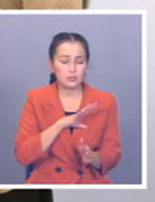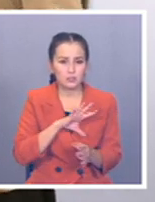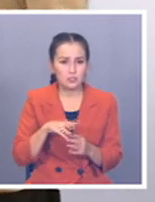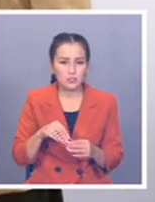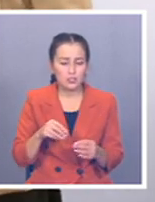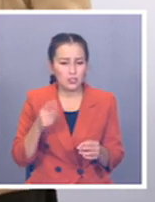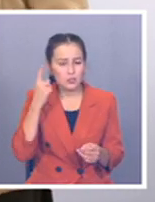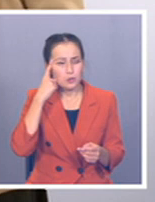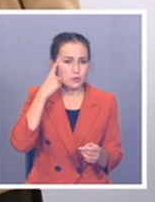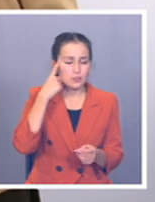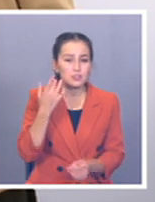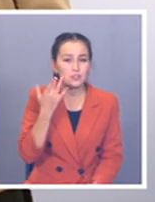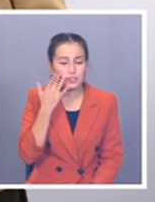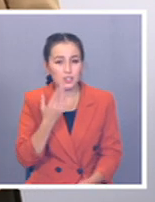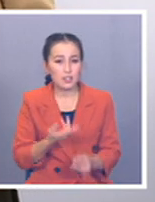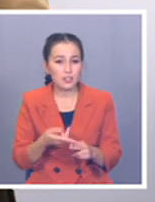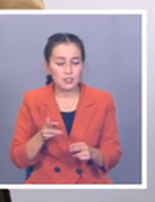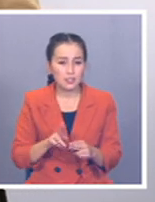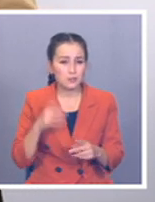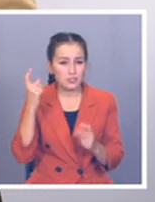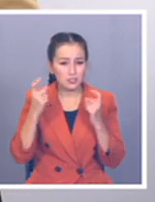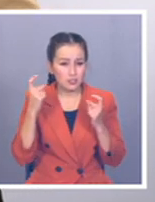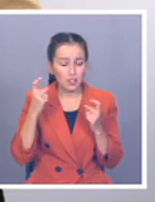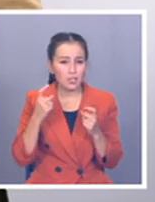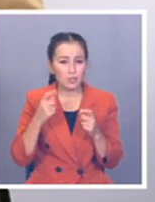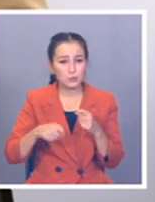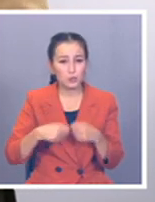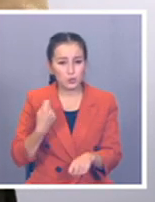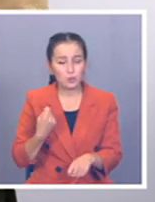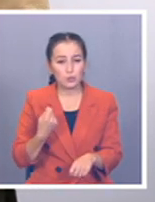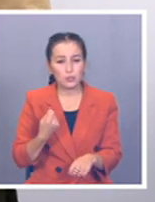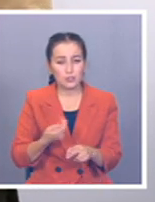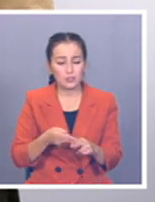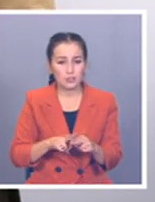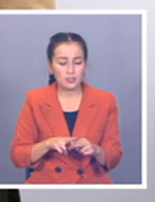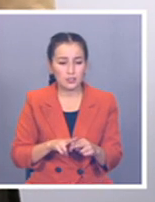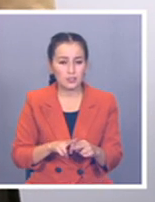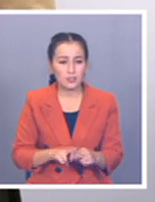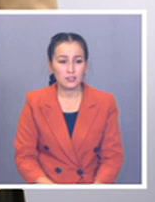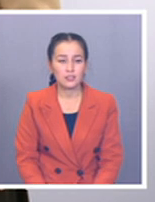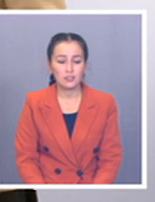ауып тұруы сияқты психикалық бұзылу деп таныған.